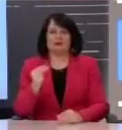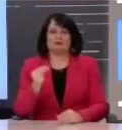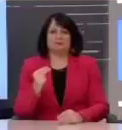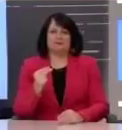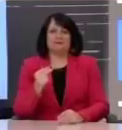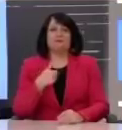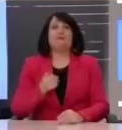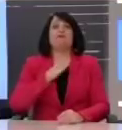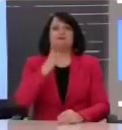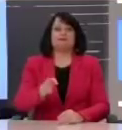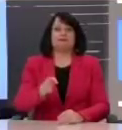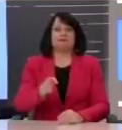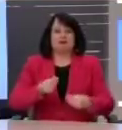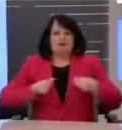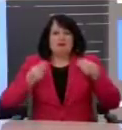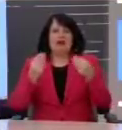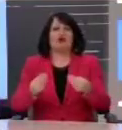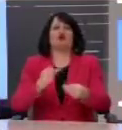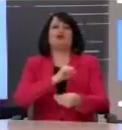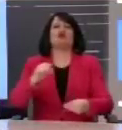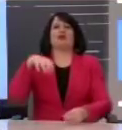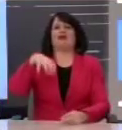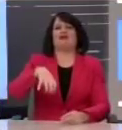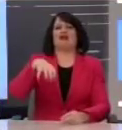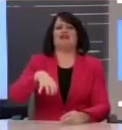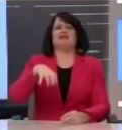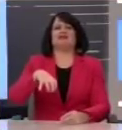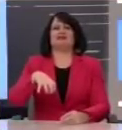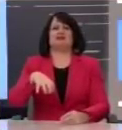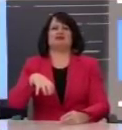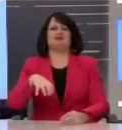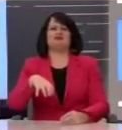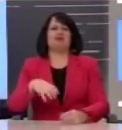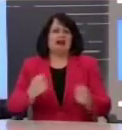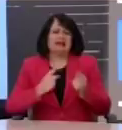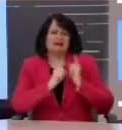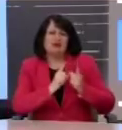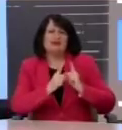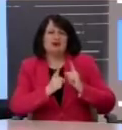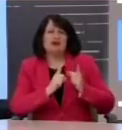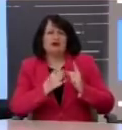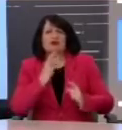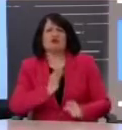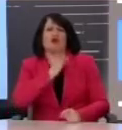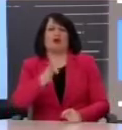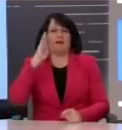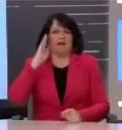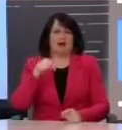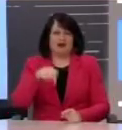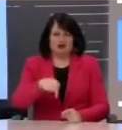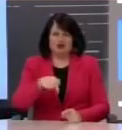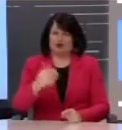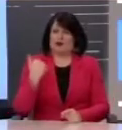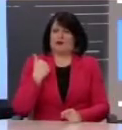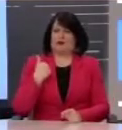πηγαίναμε εμείς στις Ηνωμένες Πολιτείες ήταν η Σούδα. Η επέκταση, η αναβάθμιση, η εξέλιξη. Και τώρα μας ζητάτε